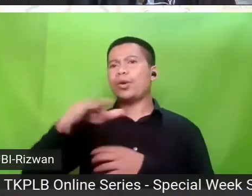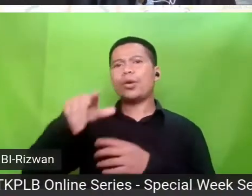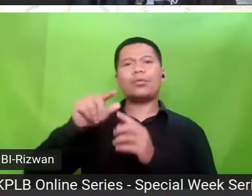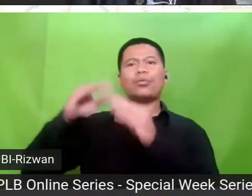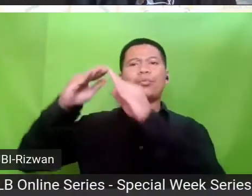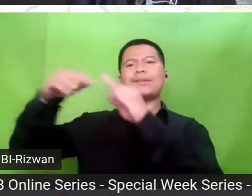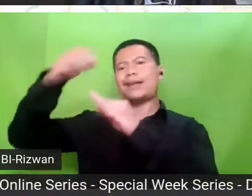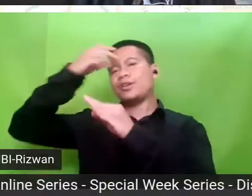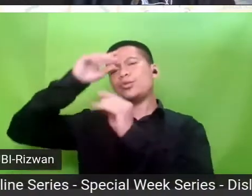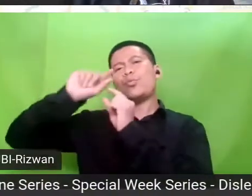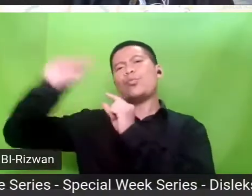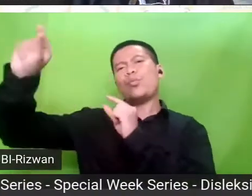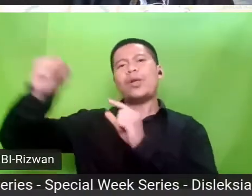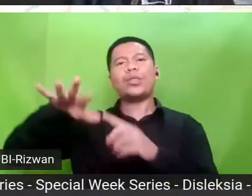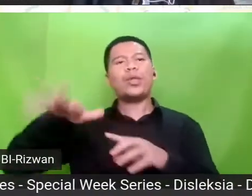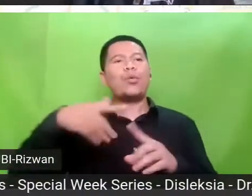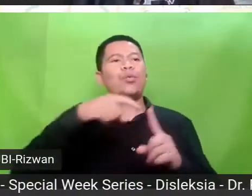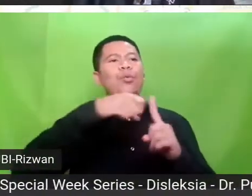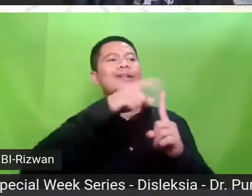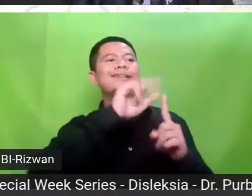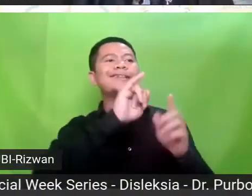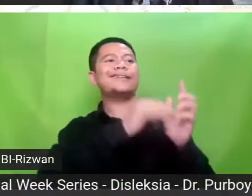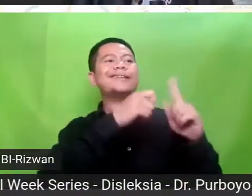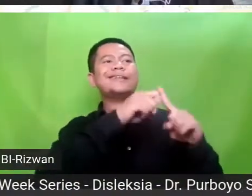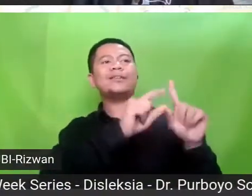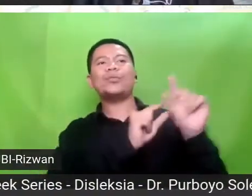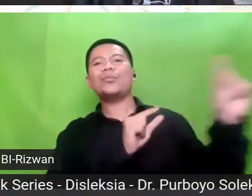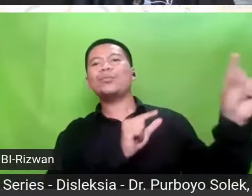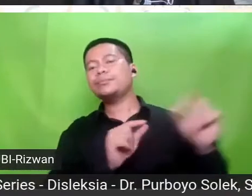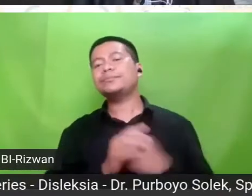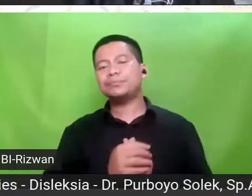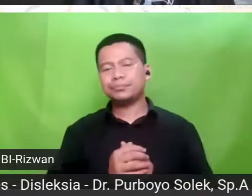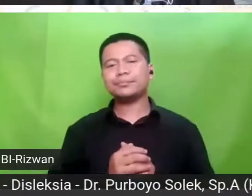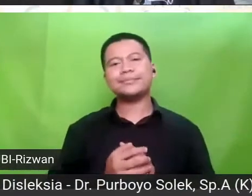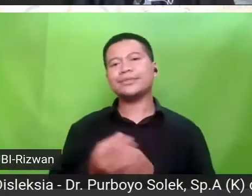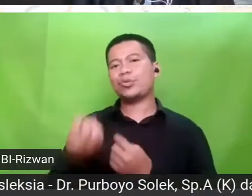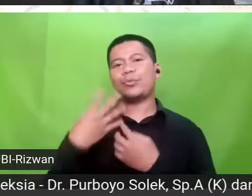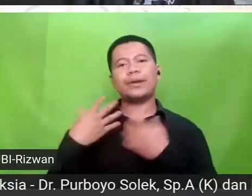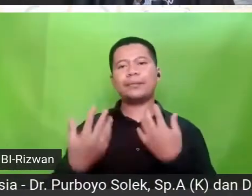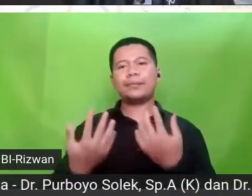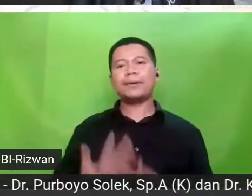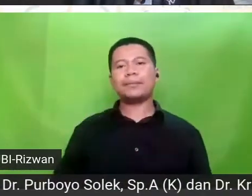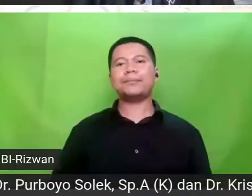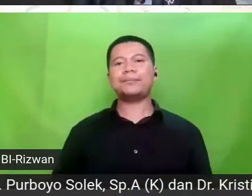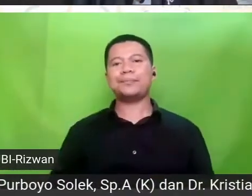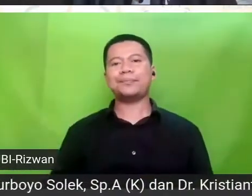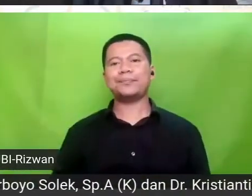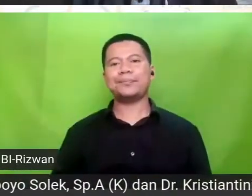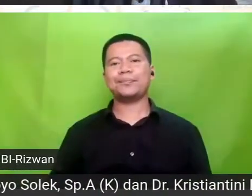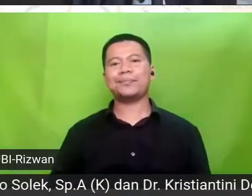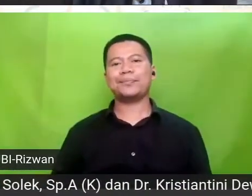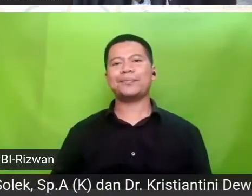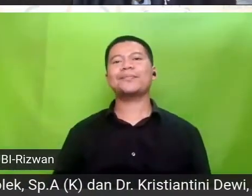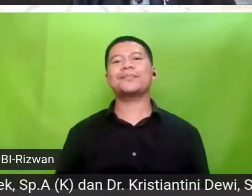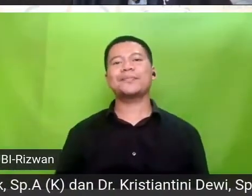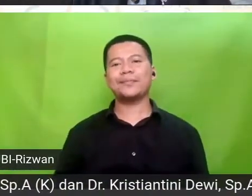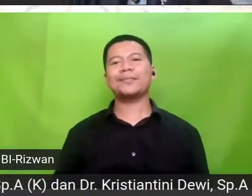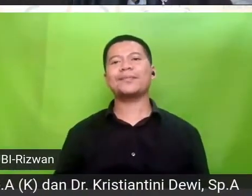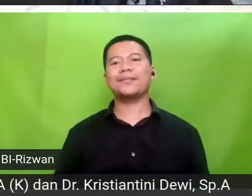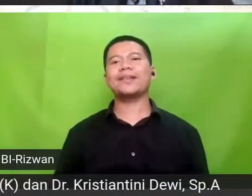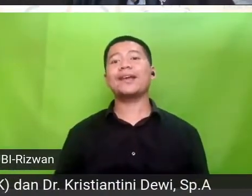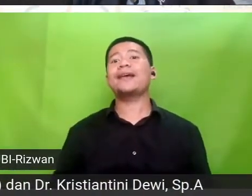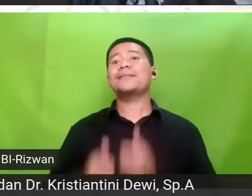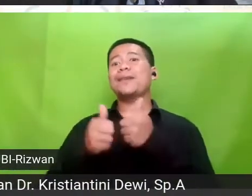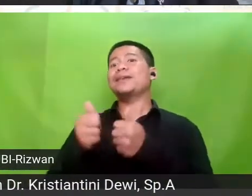ya yang harus membantu. Ya bagaimana nih dok jawabannya? Baik. Jadi untuk teman-teman yang